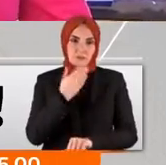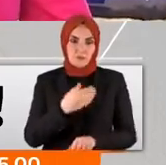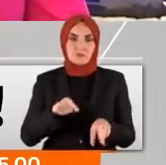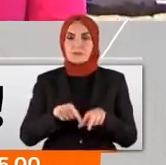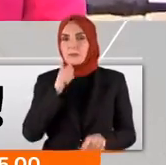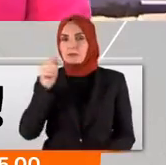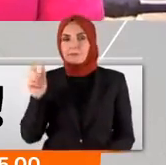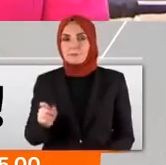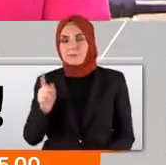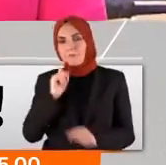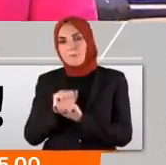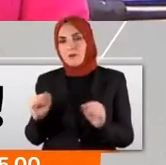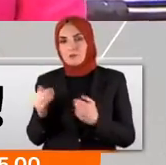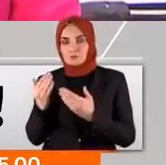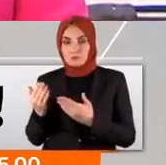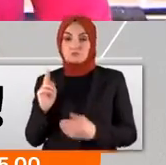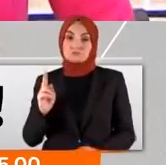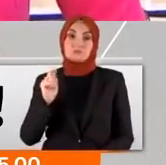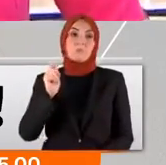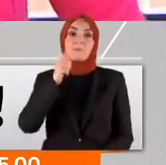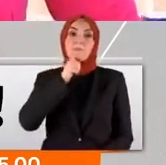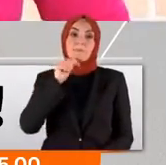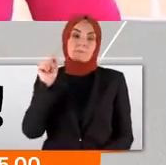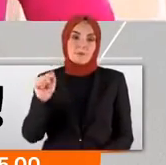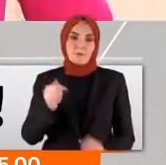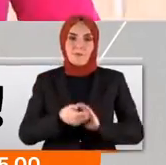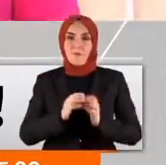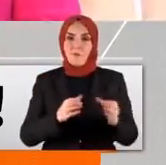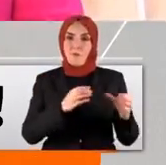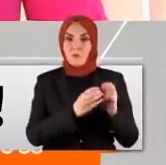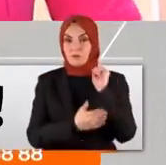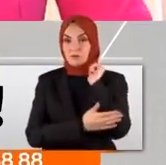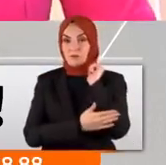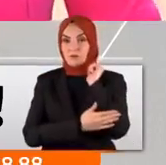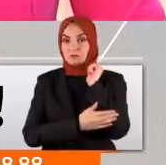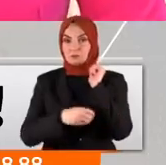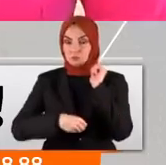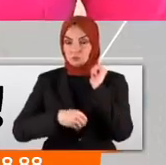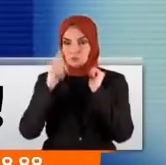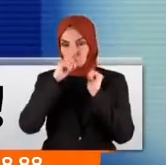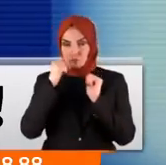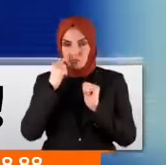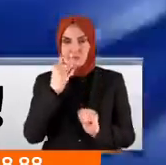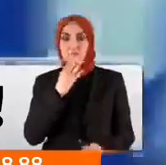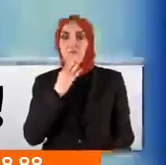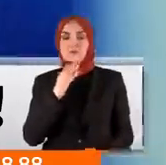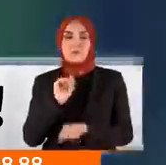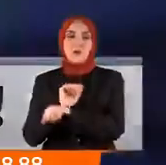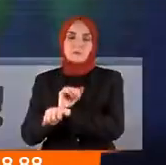mağdur konumunda. Kayınpederine gelince yine örgüte yardım suçundan 4 yıl hapis isteniyor.